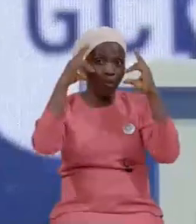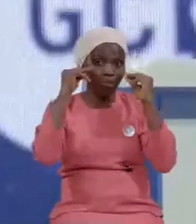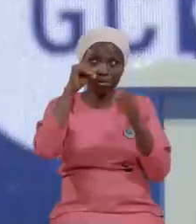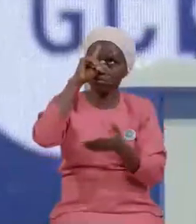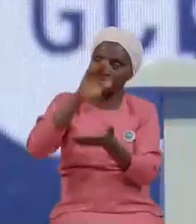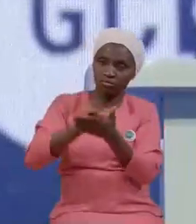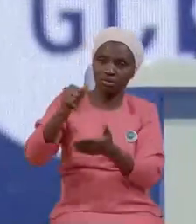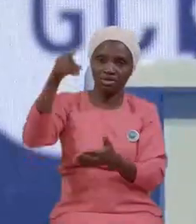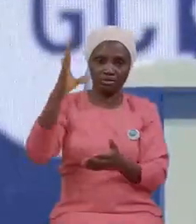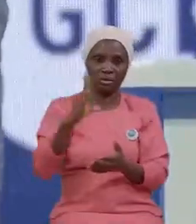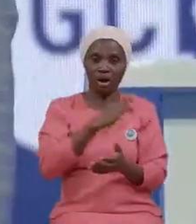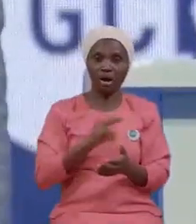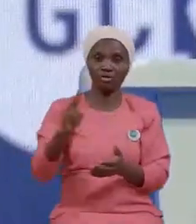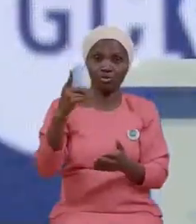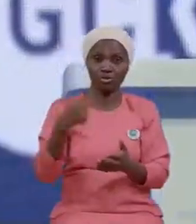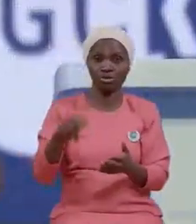la verge.